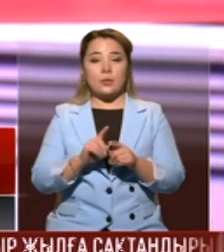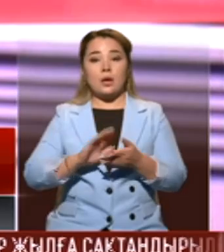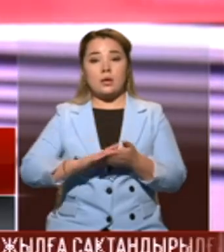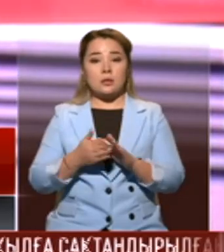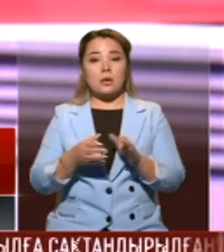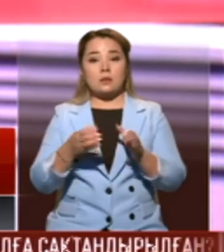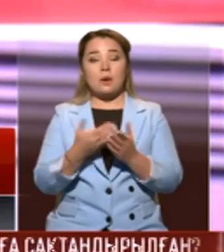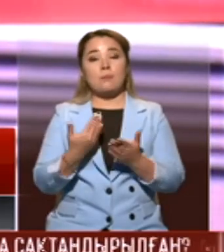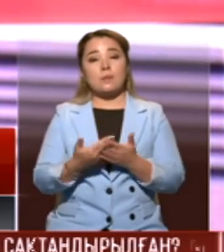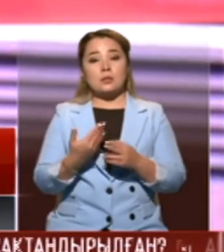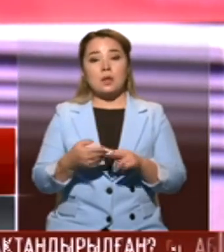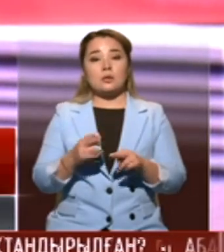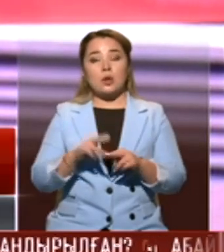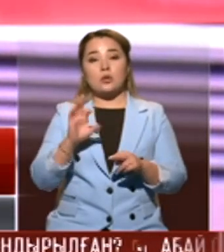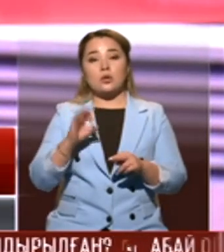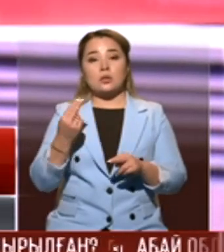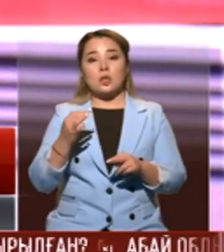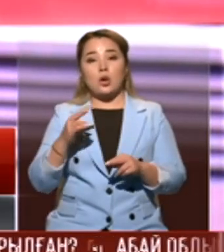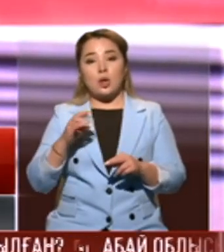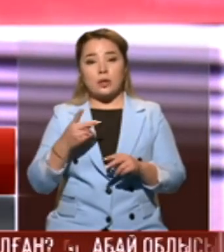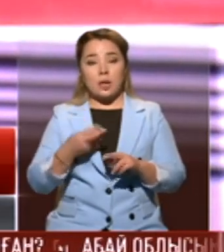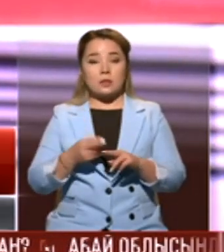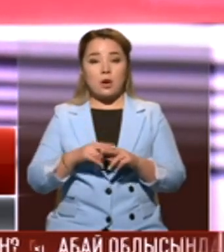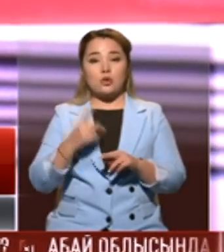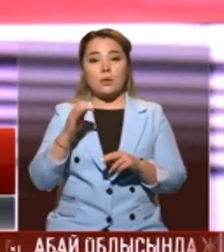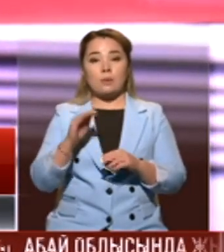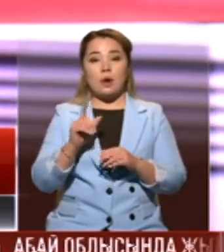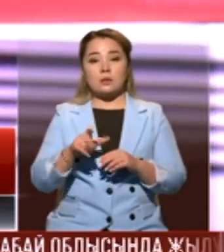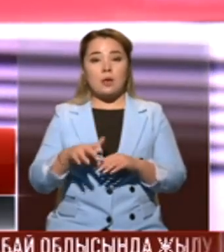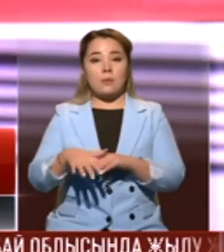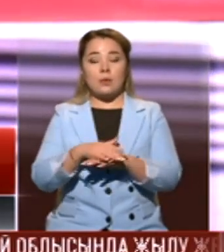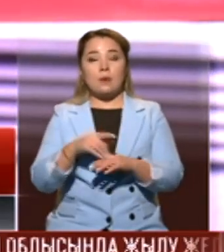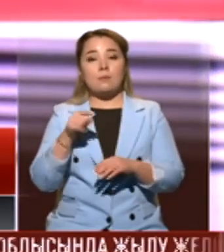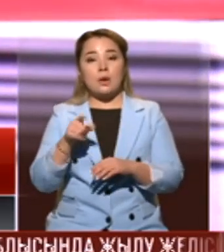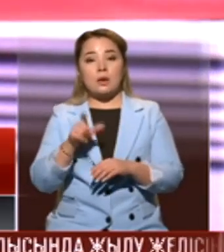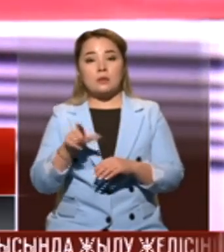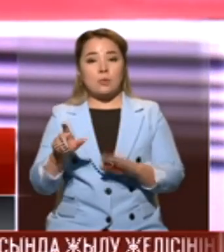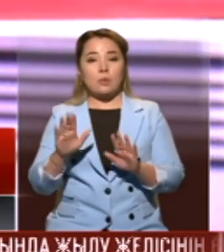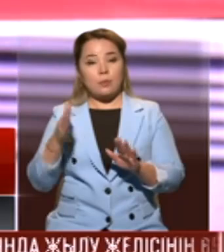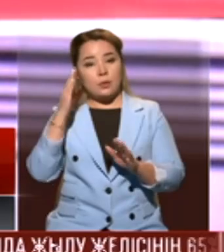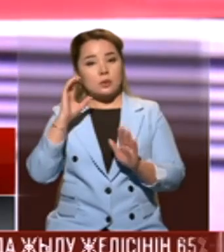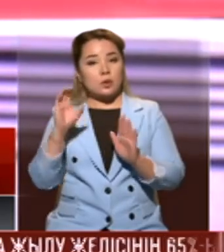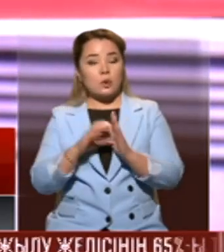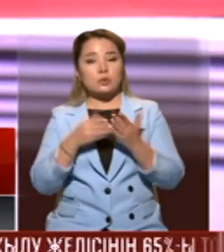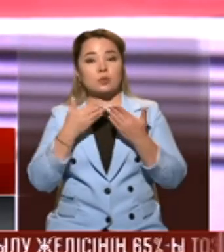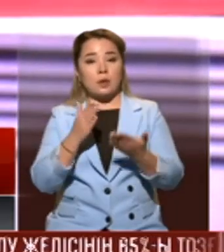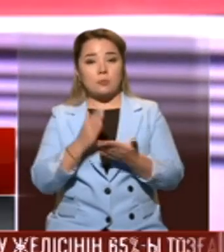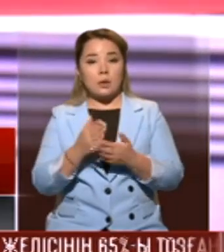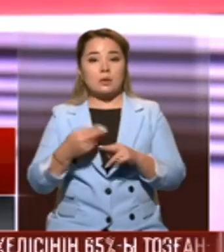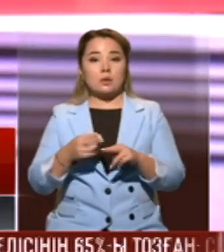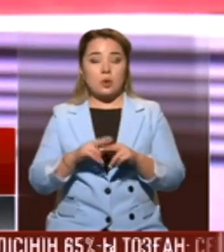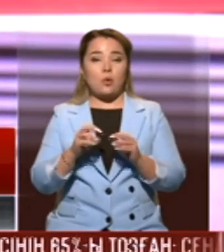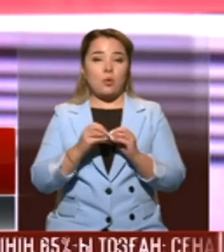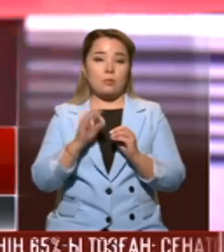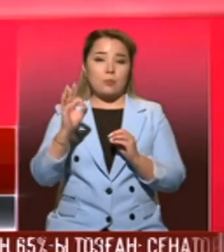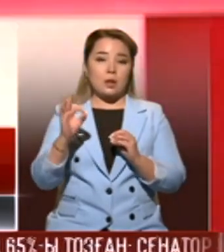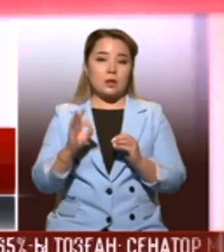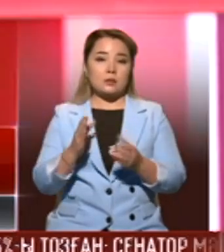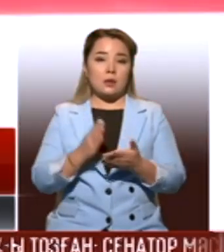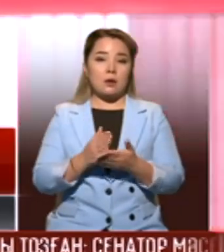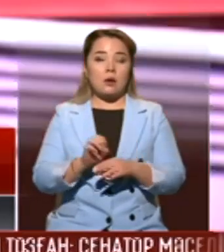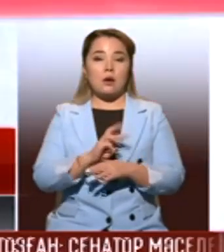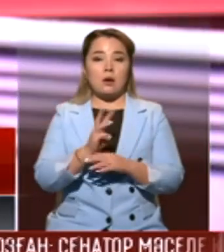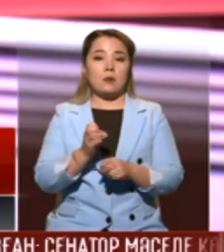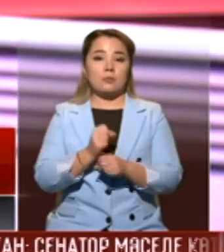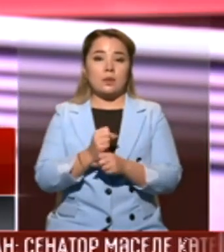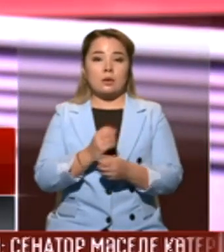қарайтын болсақ, мысалы социологиялық зерттеуде 100,000 адамның пікірін білу үшін 1,000 адамның пікірін сұрайды. Дұрыс па? 10%. Мысалы, қанша пайыз